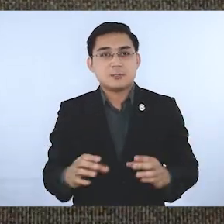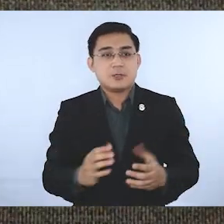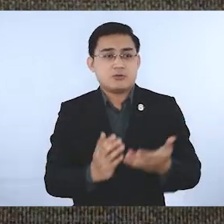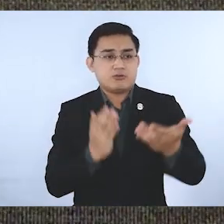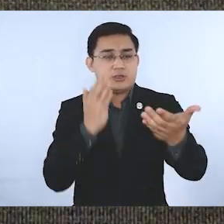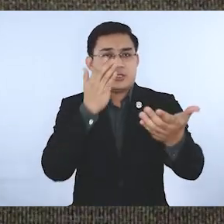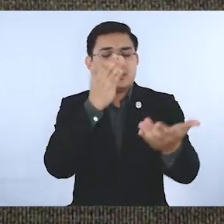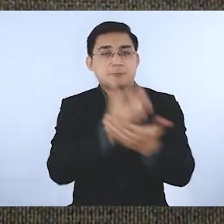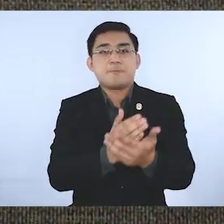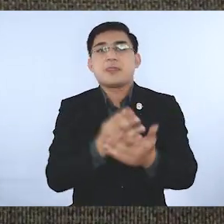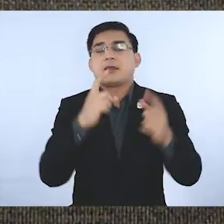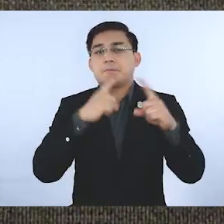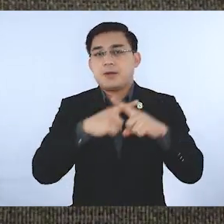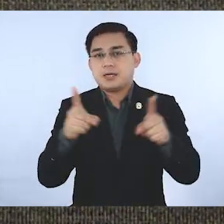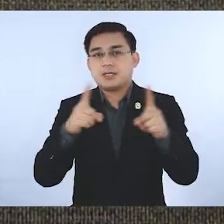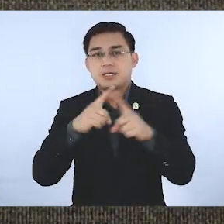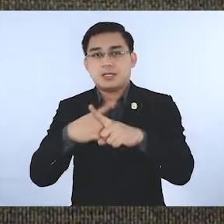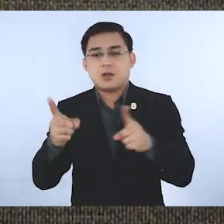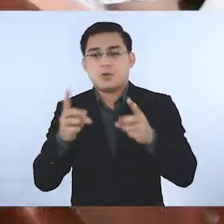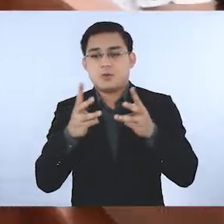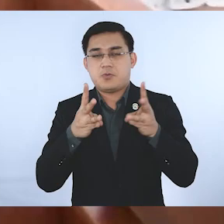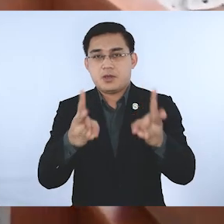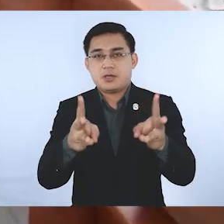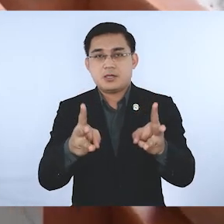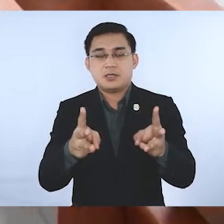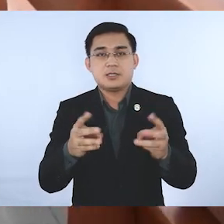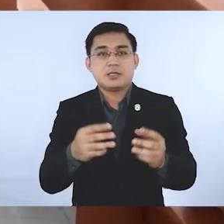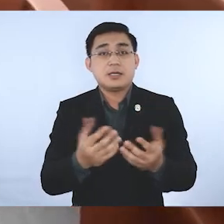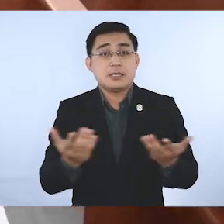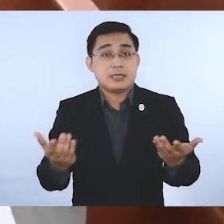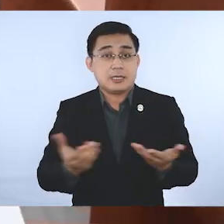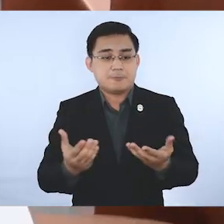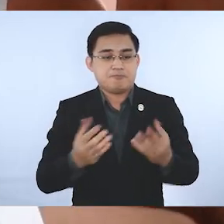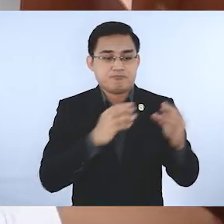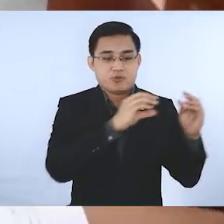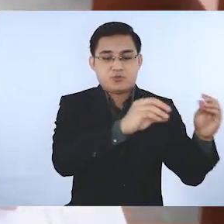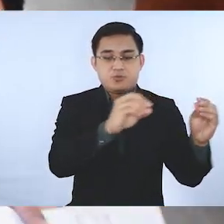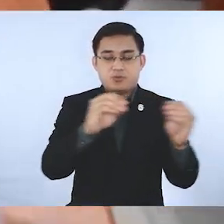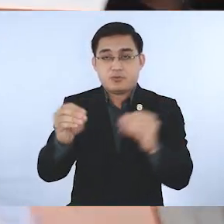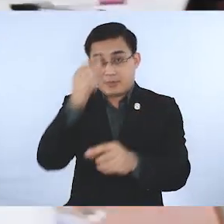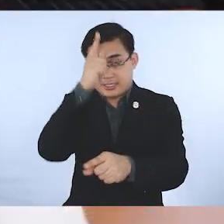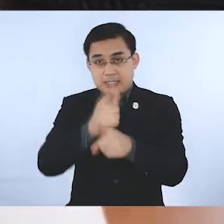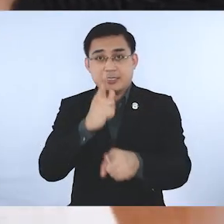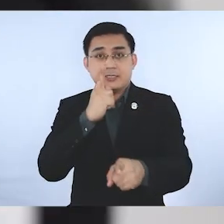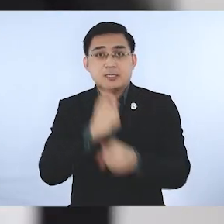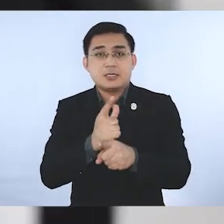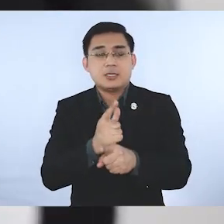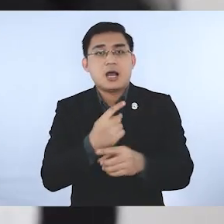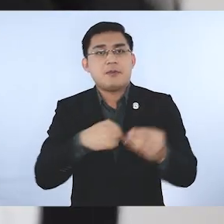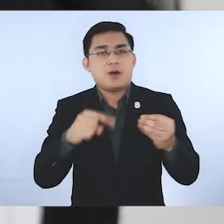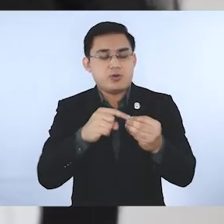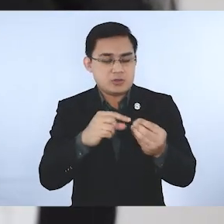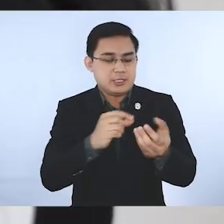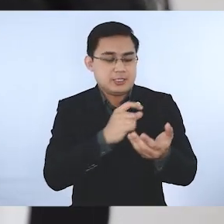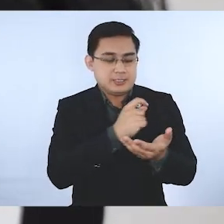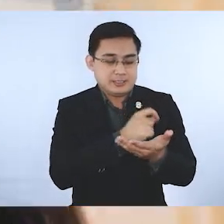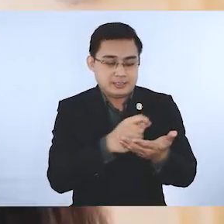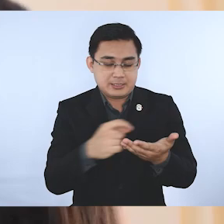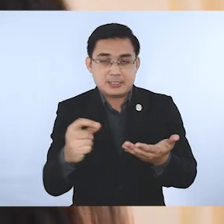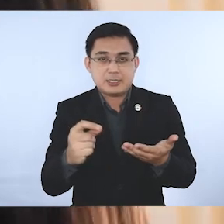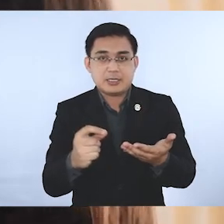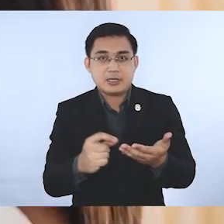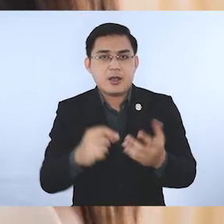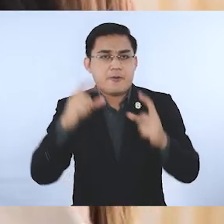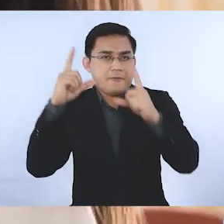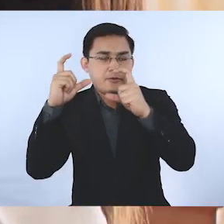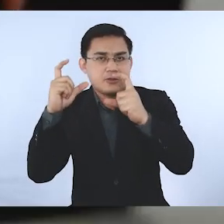nakararating sa iba't ibang mga paraan. Dito ay tinuruan ang mga kapatid sa larangan ng script writing,